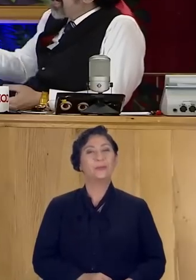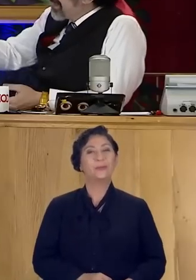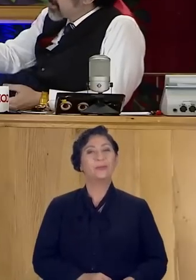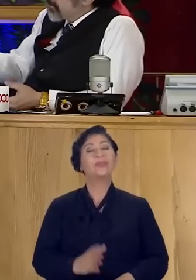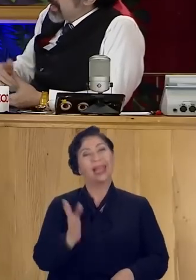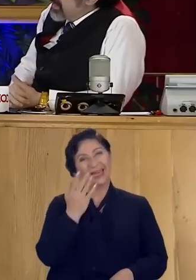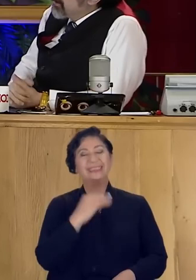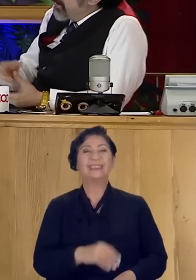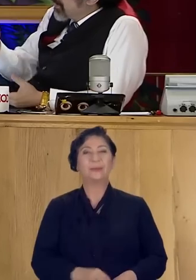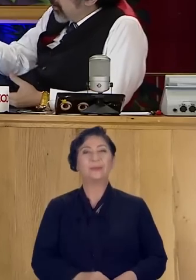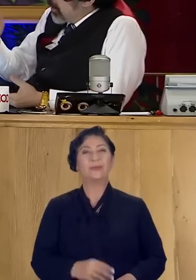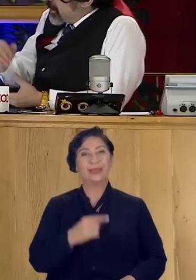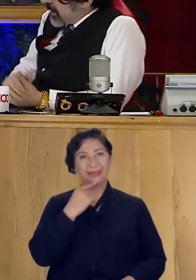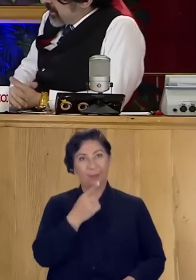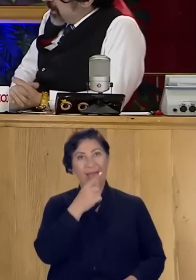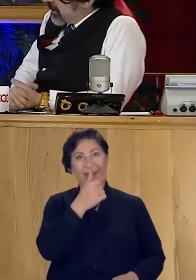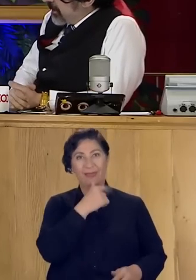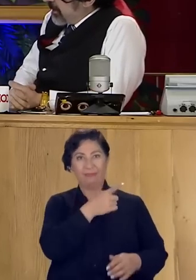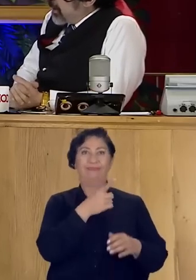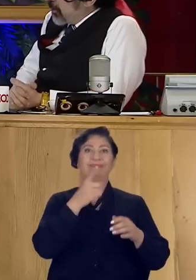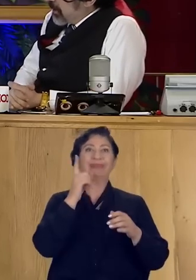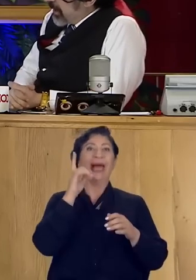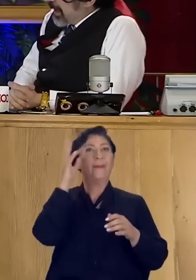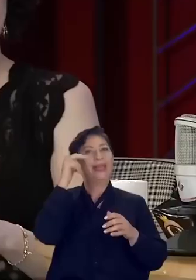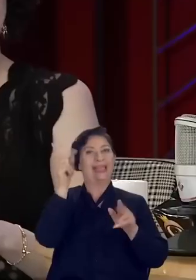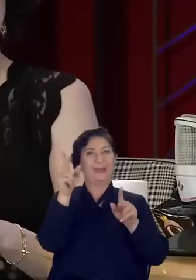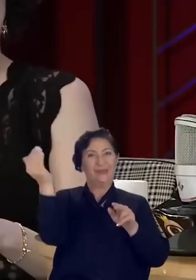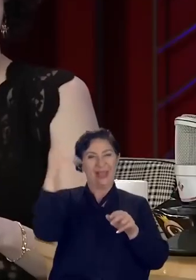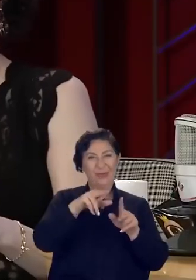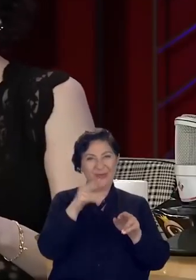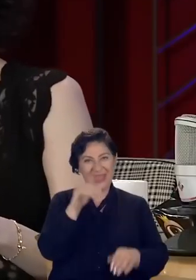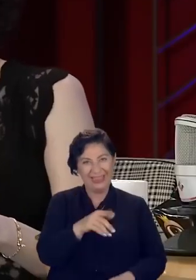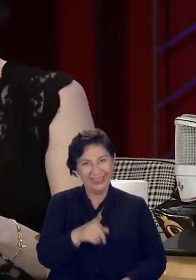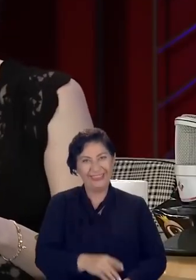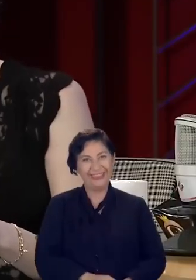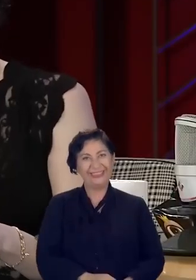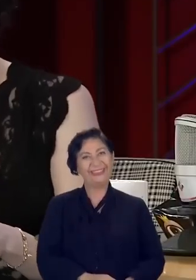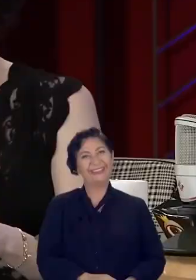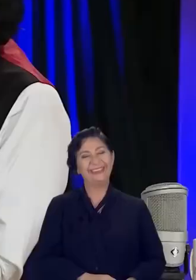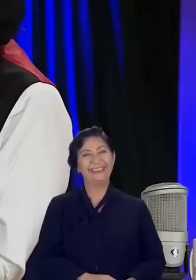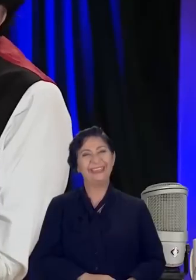Evet, her neyse. Demek oğlan sana Seattle'dan geliyor gibi geldi.